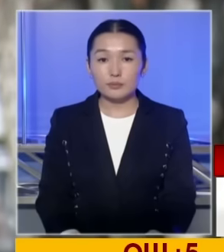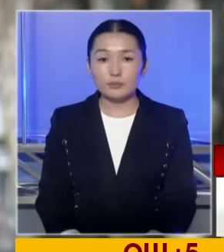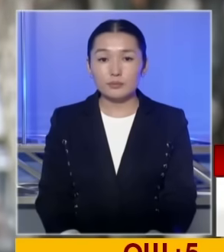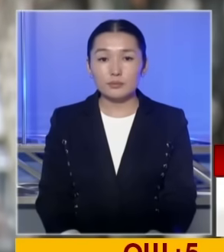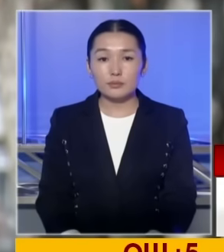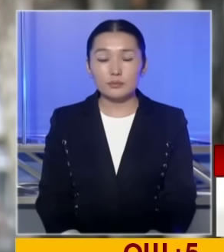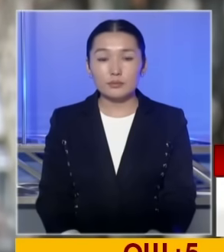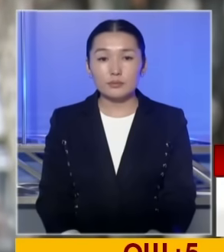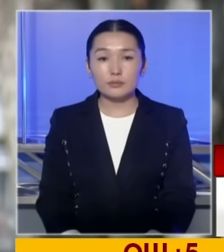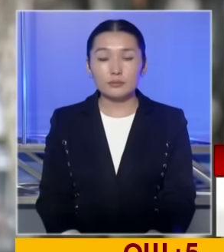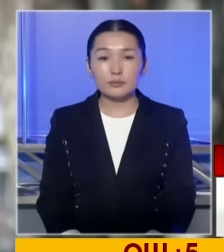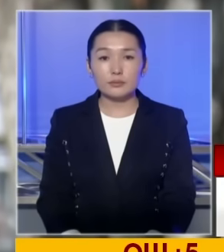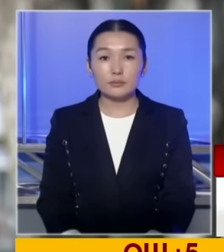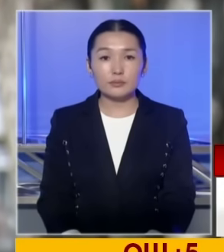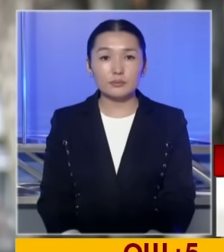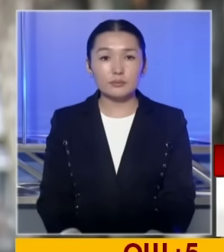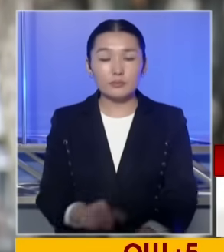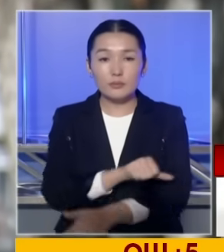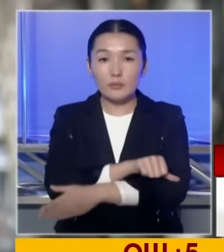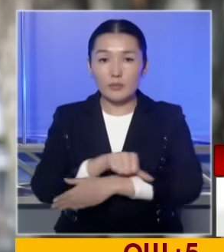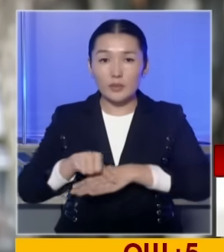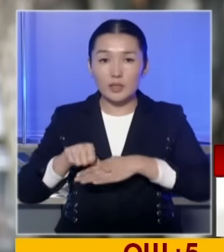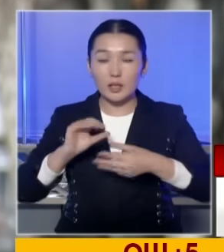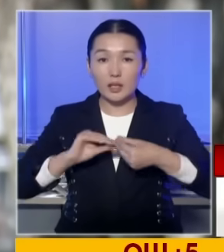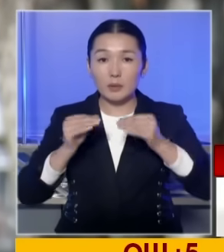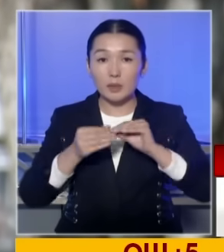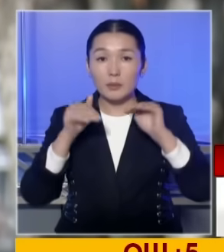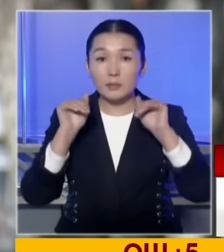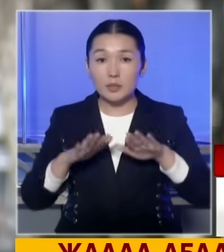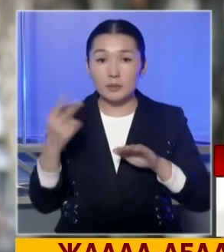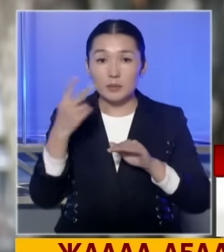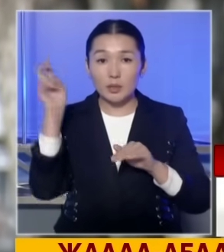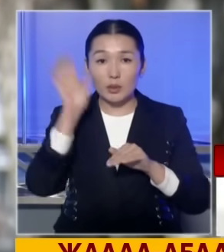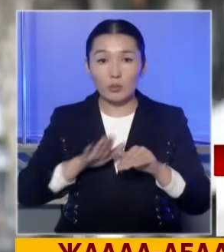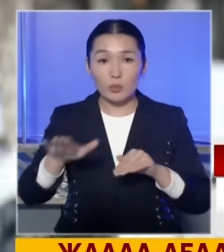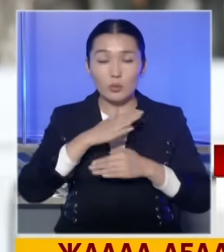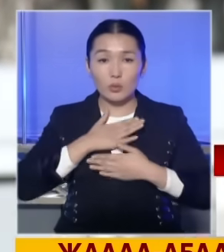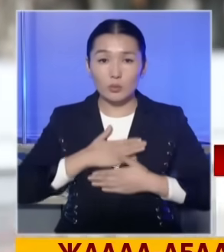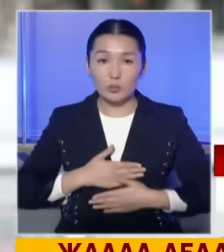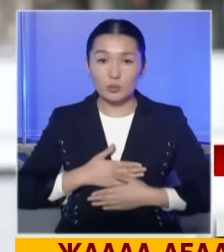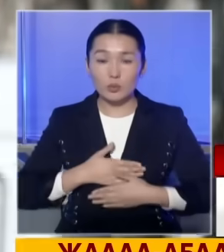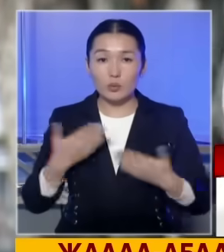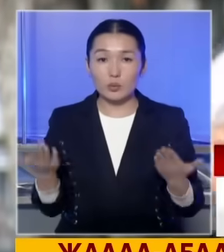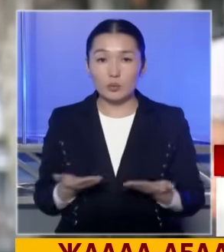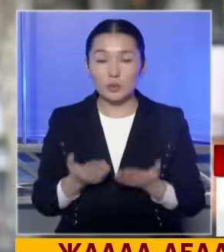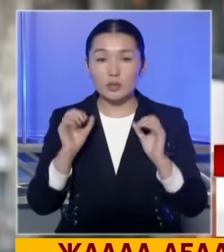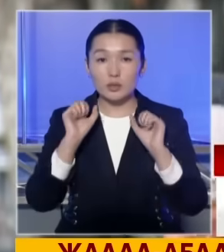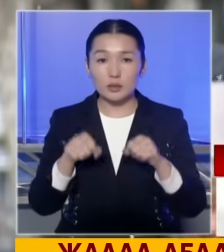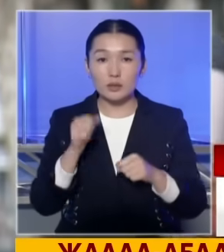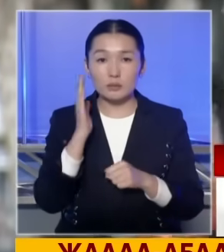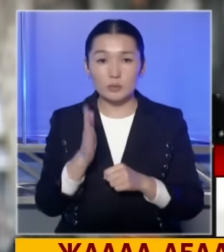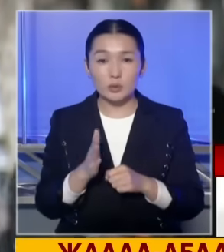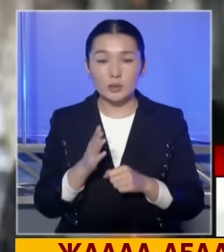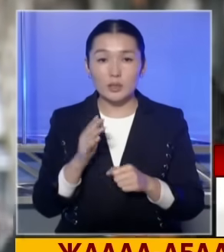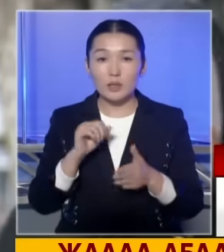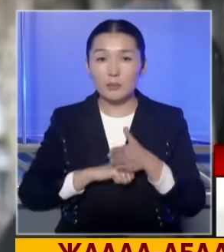очень большой шаг к тому, чтобы чек ара маселелеринин чечилиши менен эки өлкө тең тынчтыкта бейпил жашоодо жашоого мүмкүнчүлүк алышат.